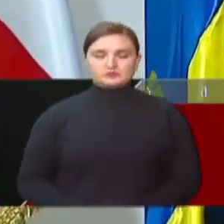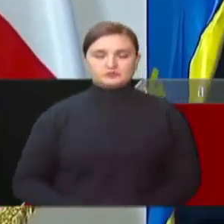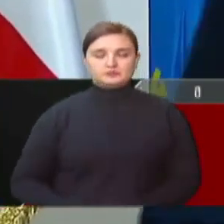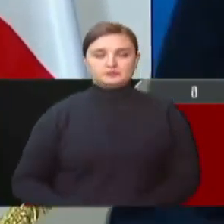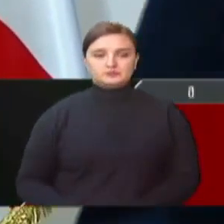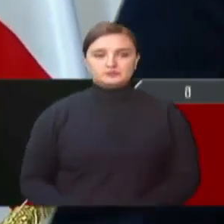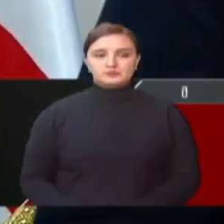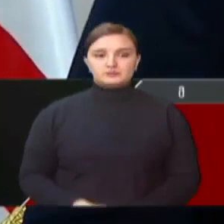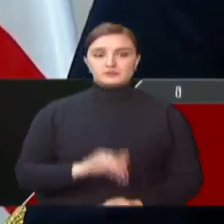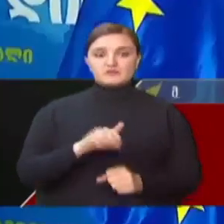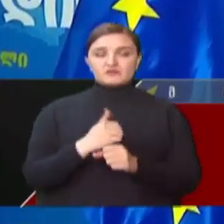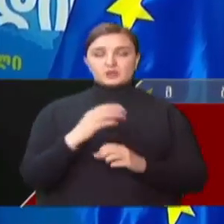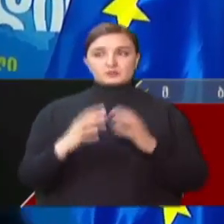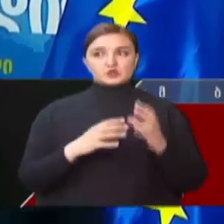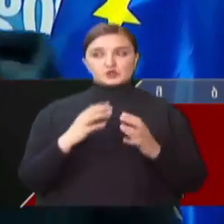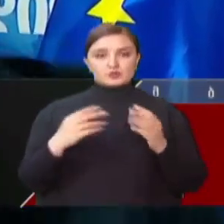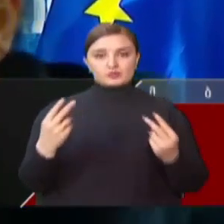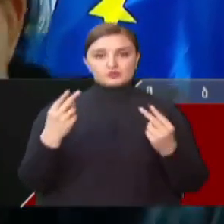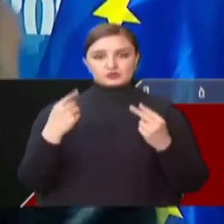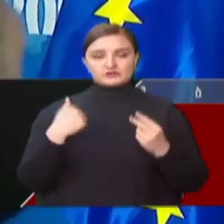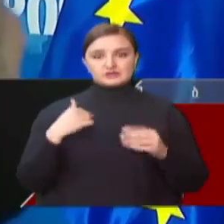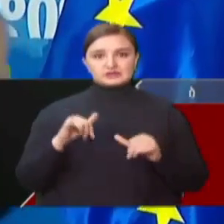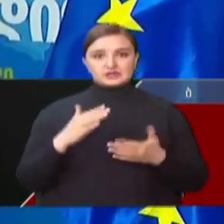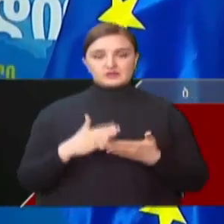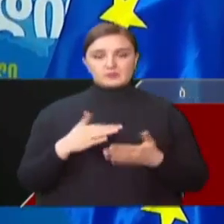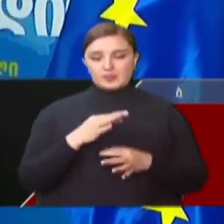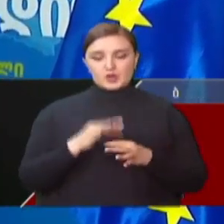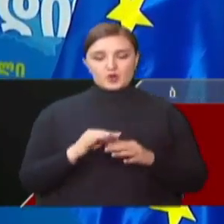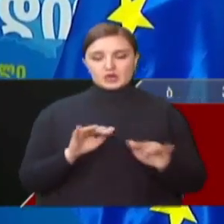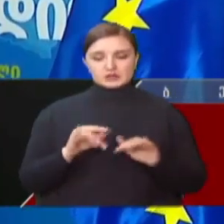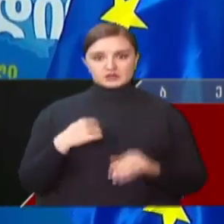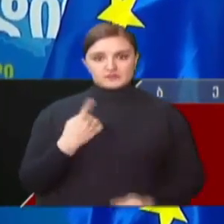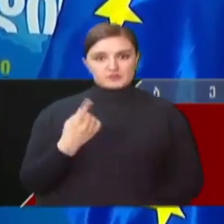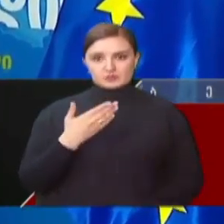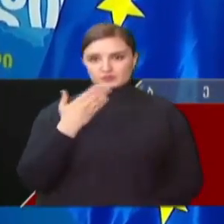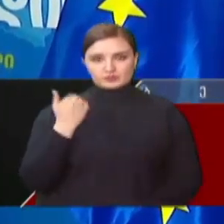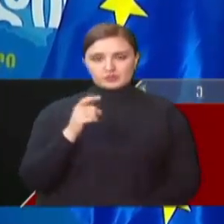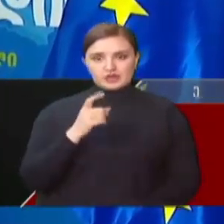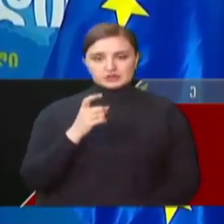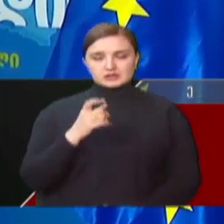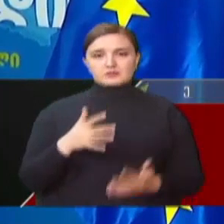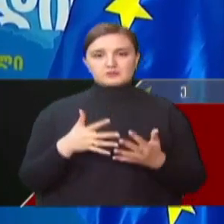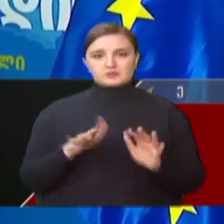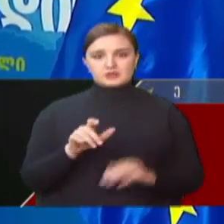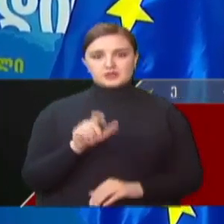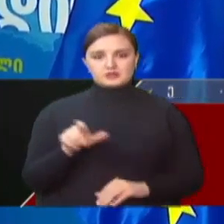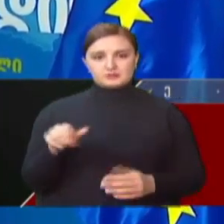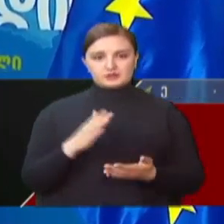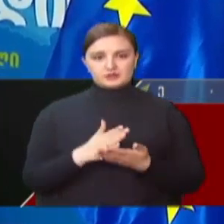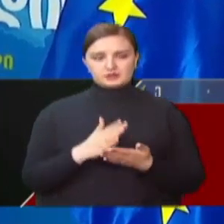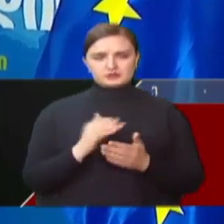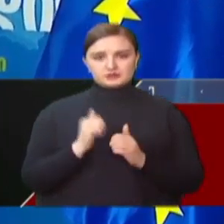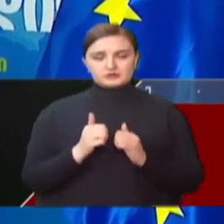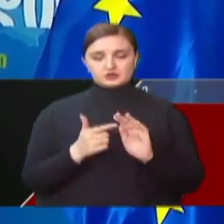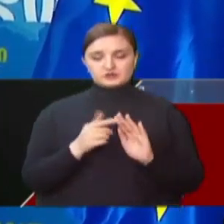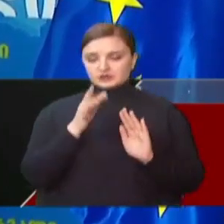თელ მსოფლიოს უნდა ვაჩვენოთ სადვარ ჩვენ. ჯეთ ორგანიზატორები ჩვენ არა ვართ, მარტო ორგანიზატორები არის 100 მეტი ადამიანია, რომელიც აქ არის და აქ იქნება კიდე ხვალ საღამოში 5